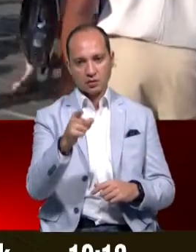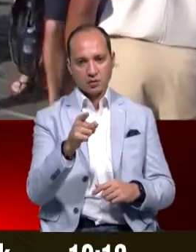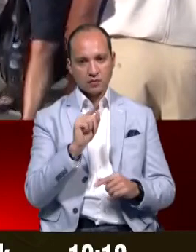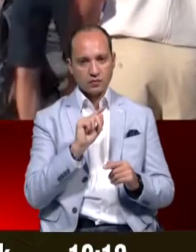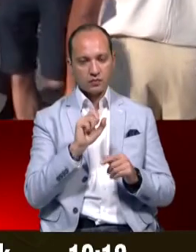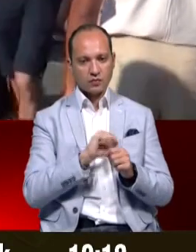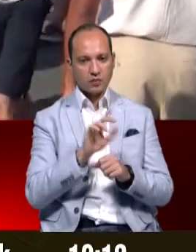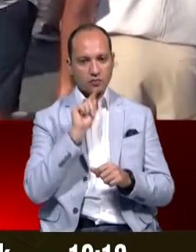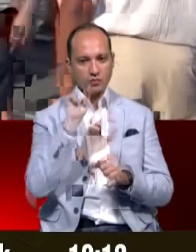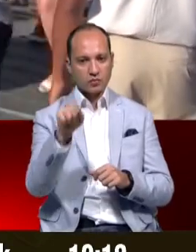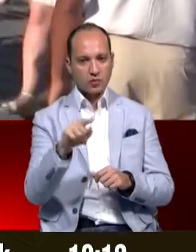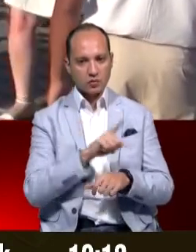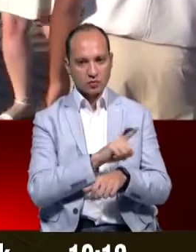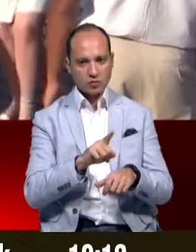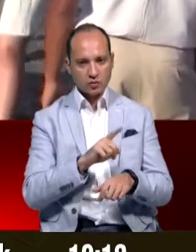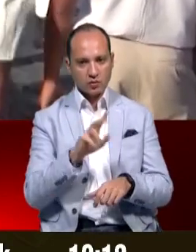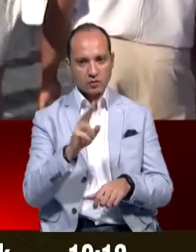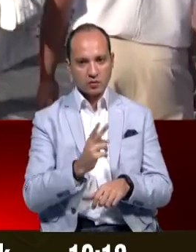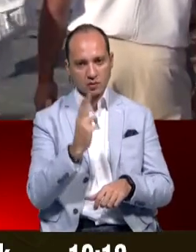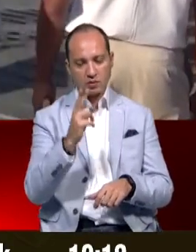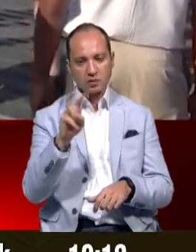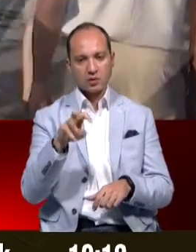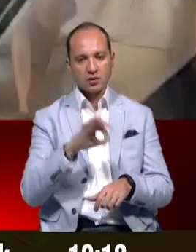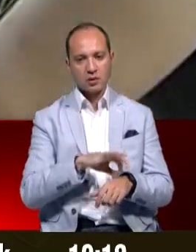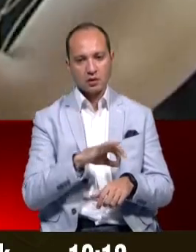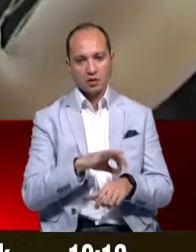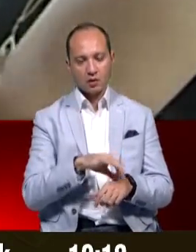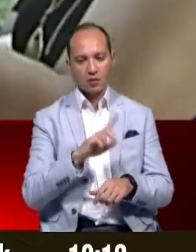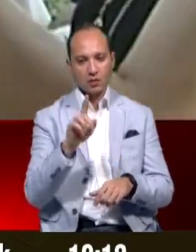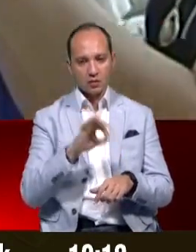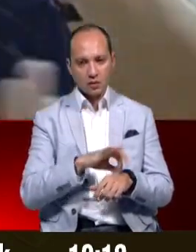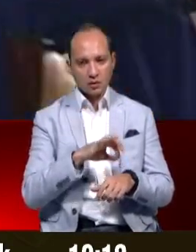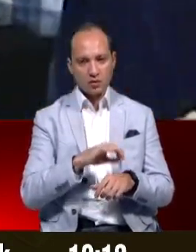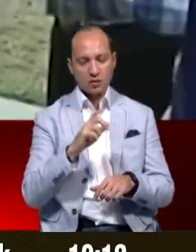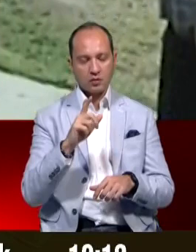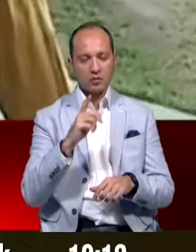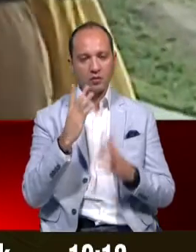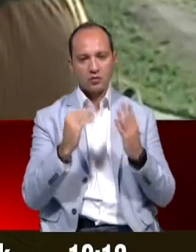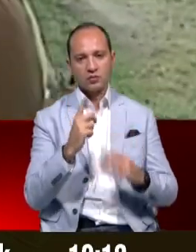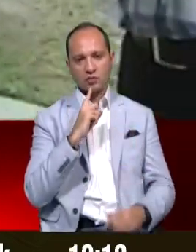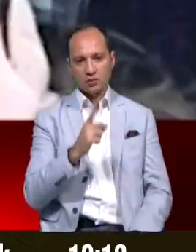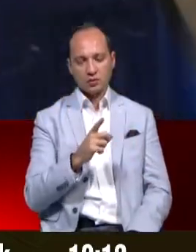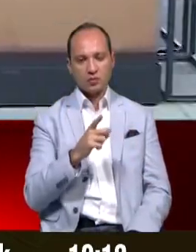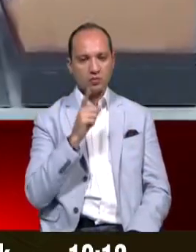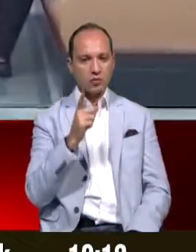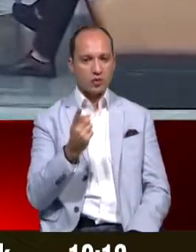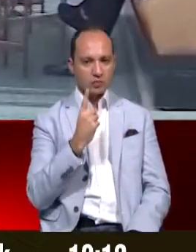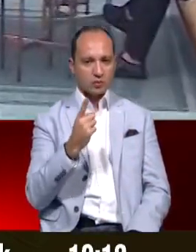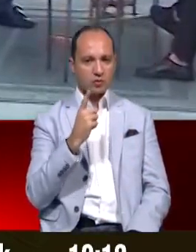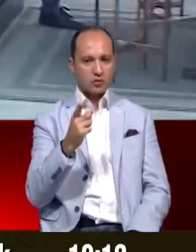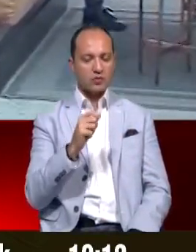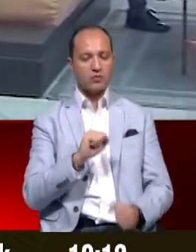virüsün geçebilmesi için gereken süre 7 ila 8 dakikayı buluyor. 10 dakikalara kadar ihtiyaç olduğu söyleniyor. Böyle bir durumda